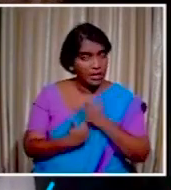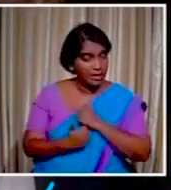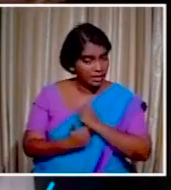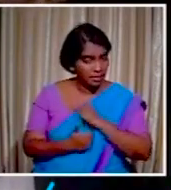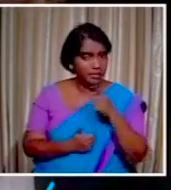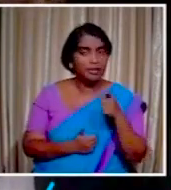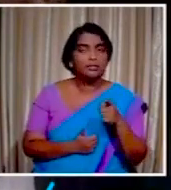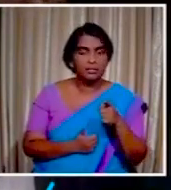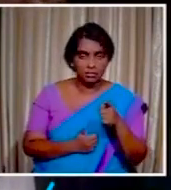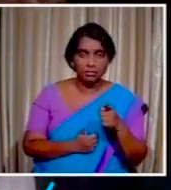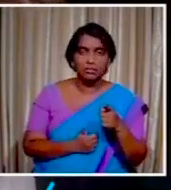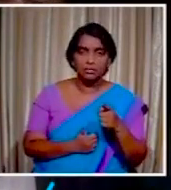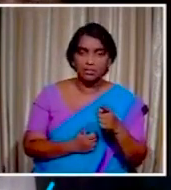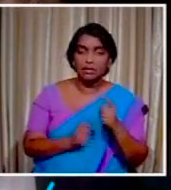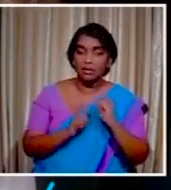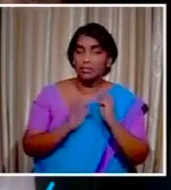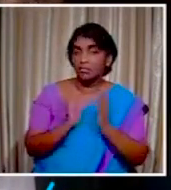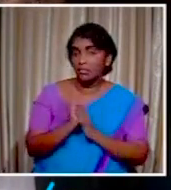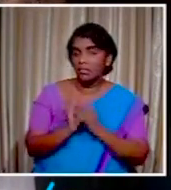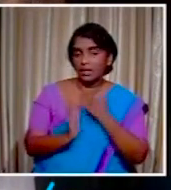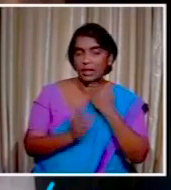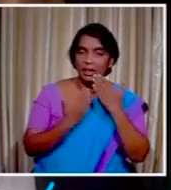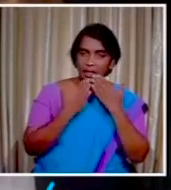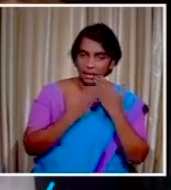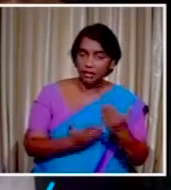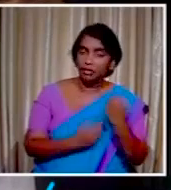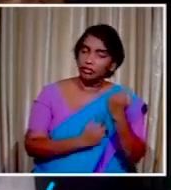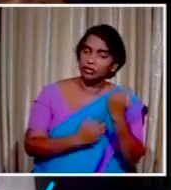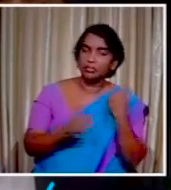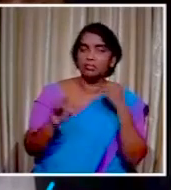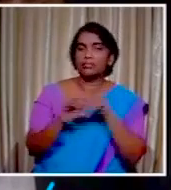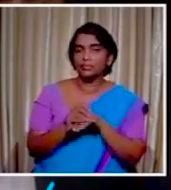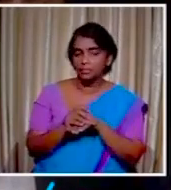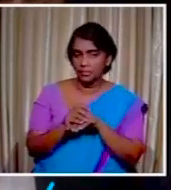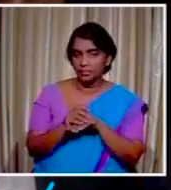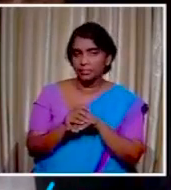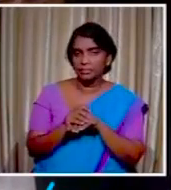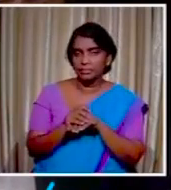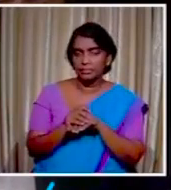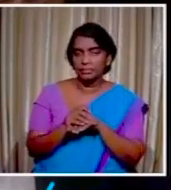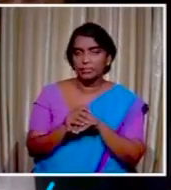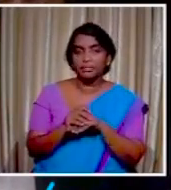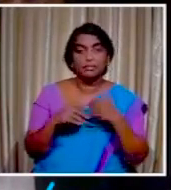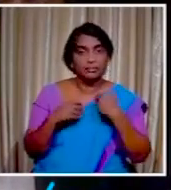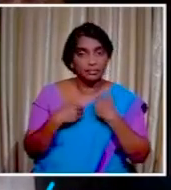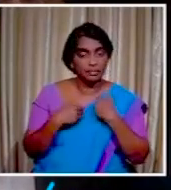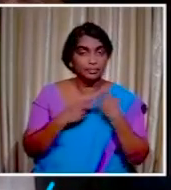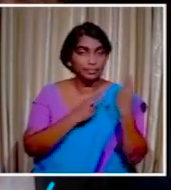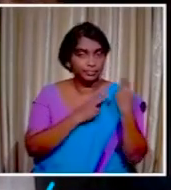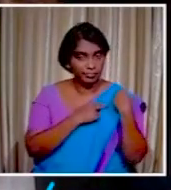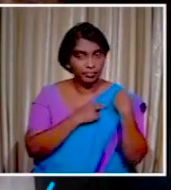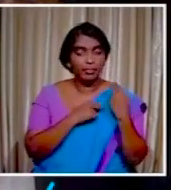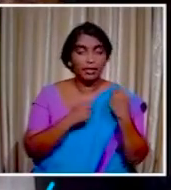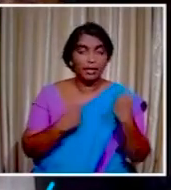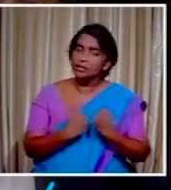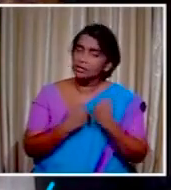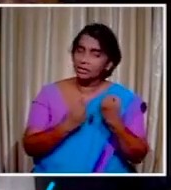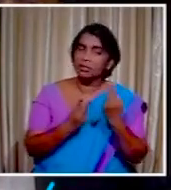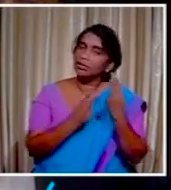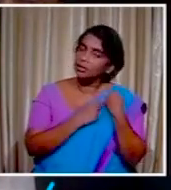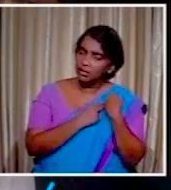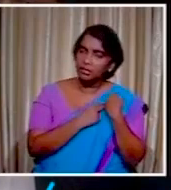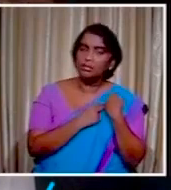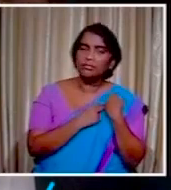නම් එතුමා අපි ස්තුතිවන්ත වෙනවා මේ අභියෝගේ බාරගෙන මේකට මුහුණ දීම පිළිබඳව. මම මේ තනතුරු ගන්න කරත් කිව්වා මේ අභියෝගේ බාර ගන්න කැමති